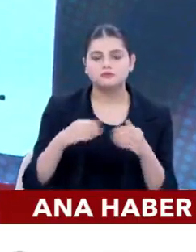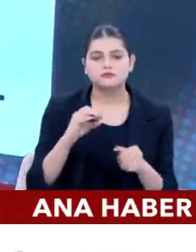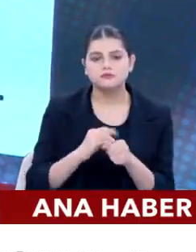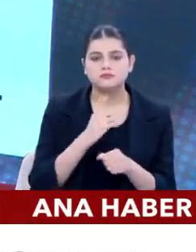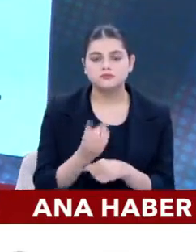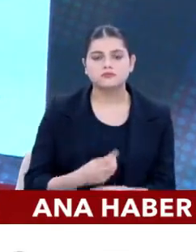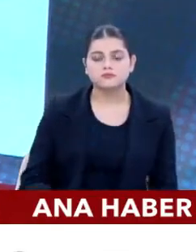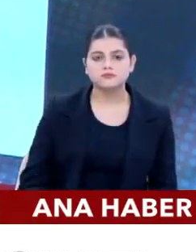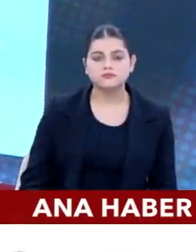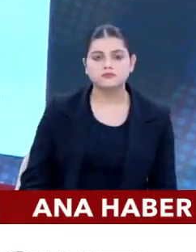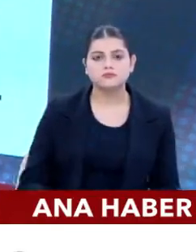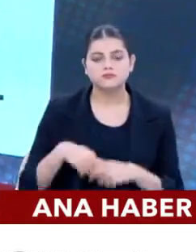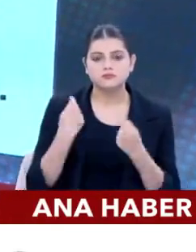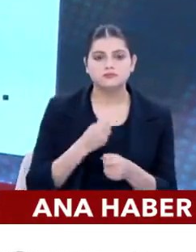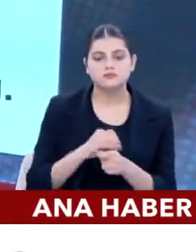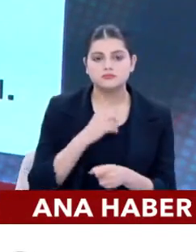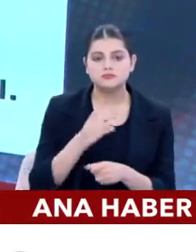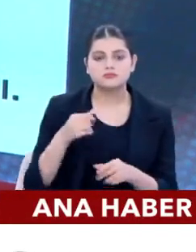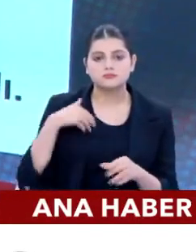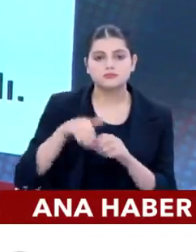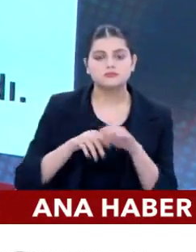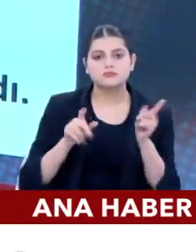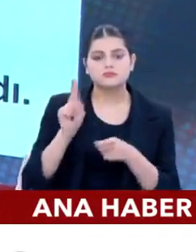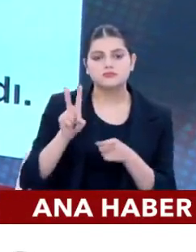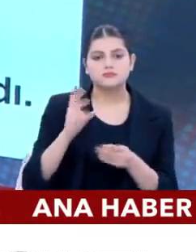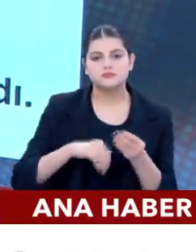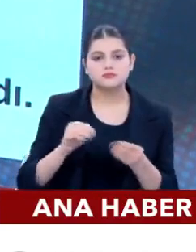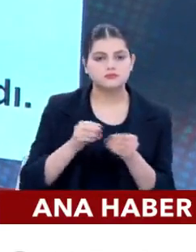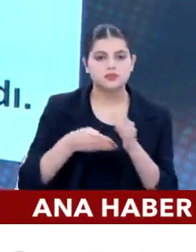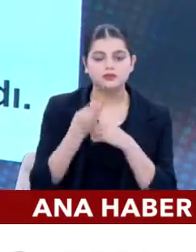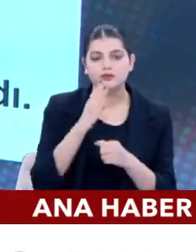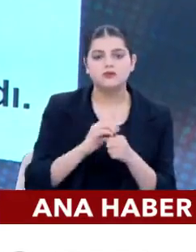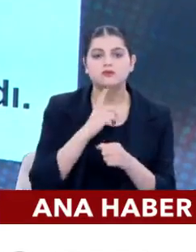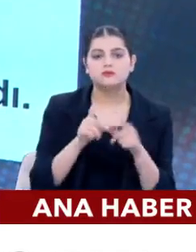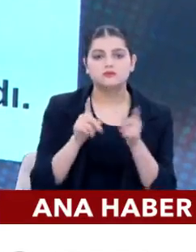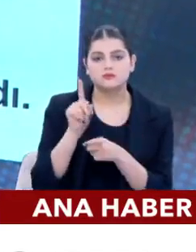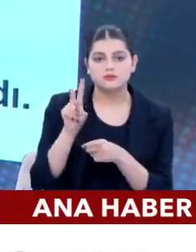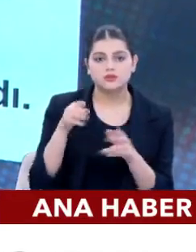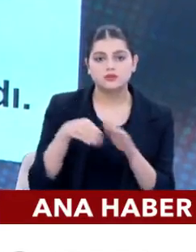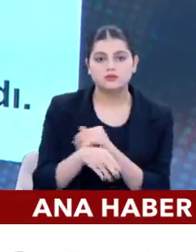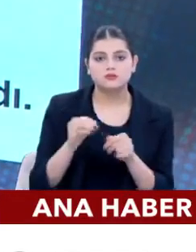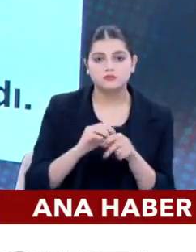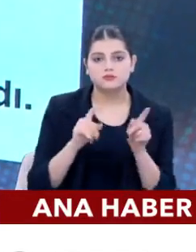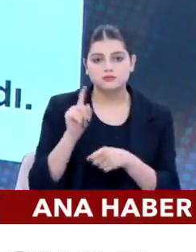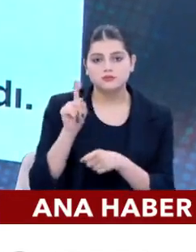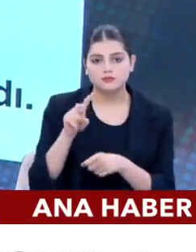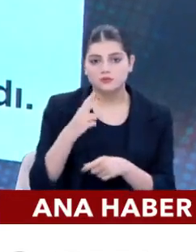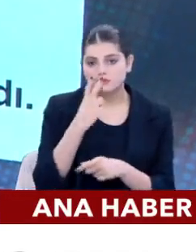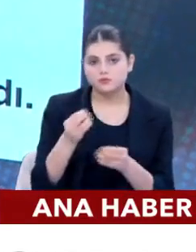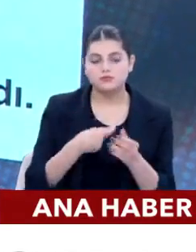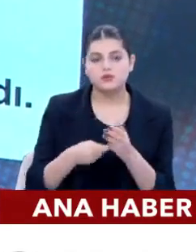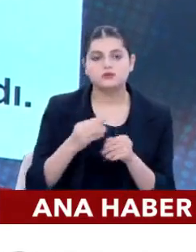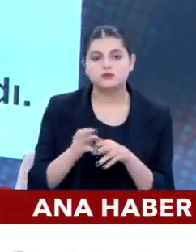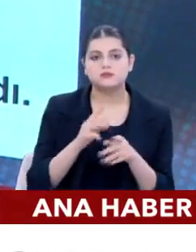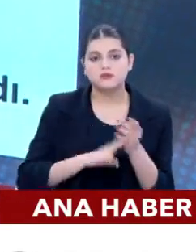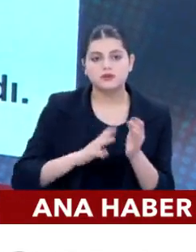kaldı yani çalışanın işçinin cebine % 25'lik bir zam girmedi % 122 isi girdi yani % 122 zam gördü Aslında maaşı